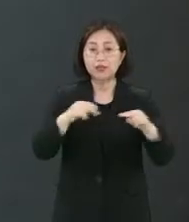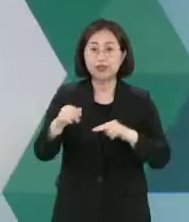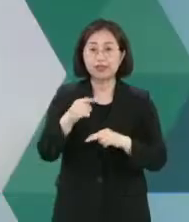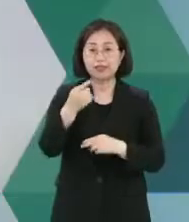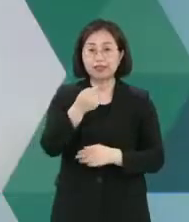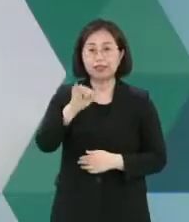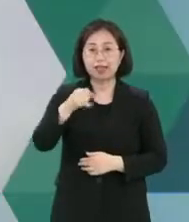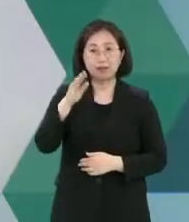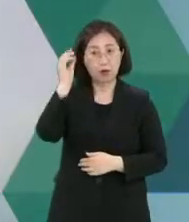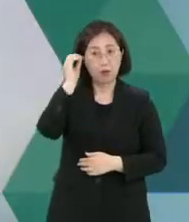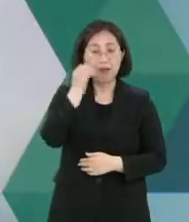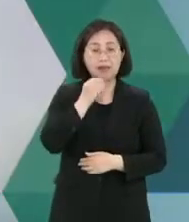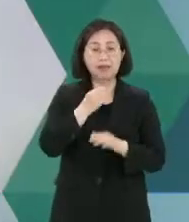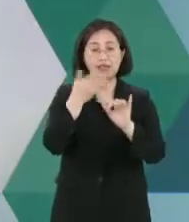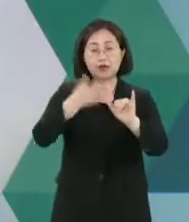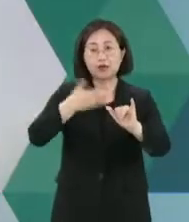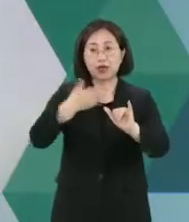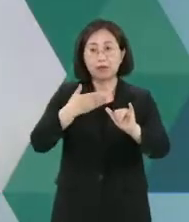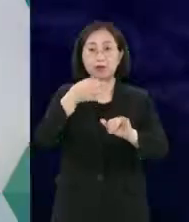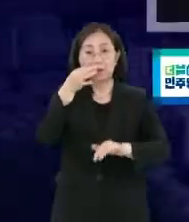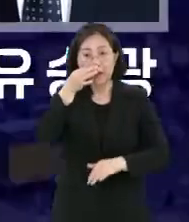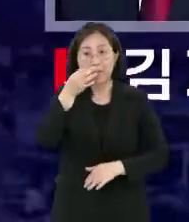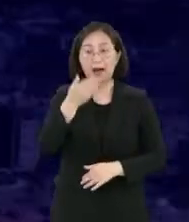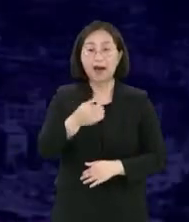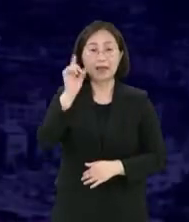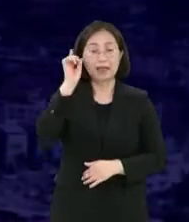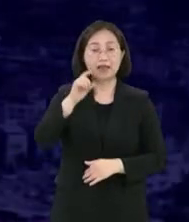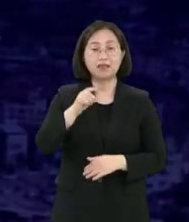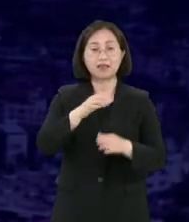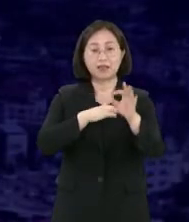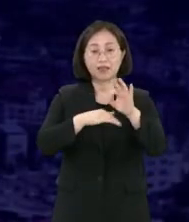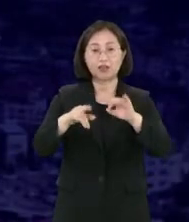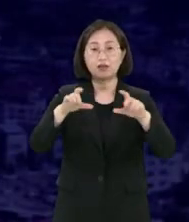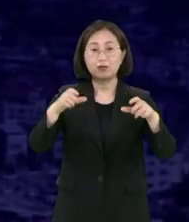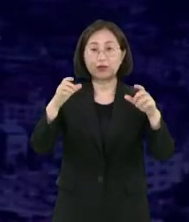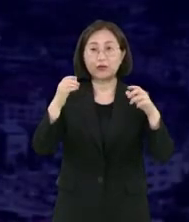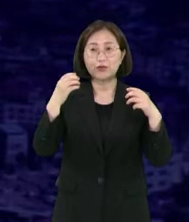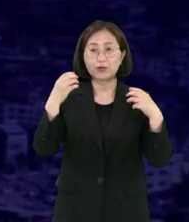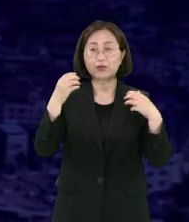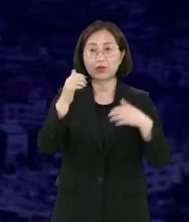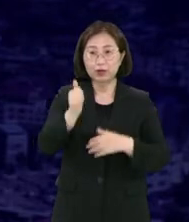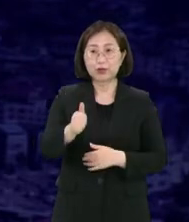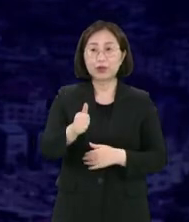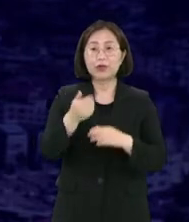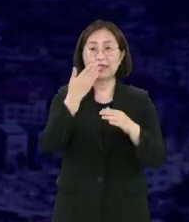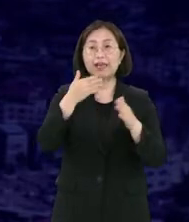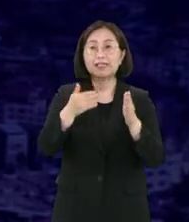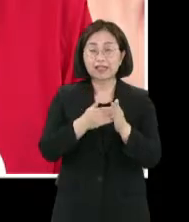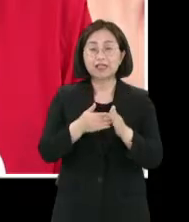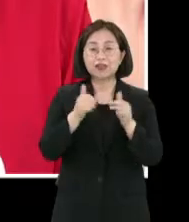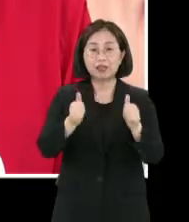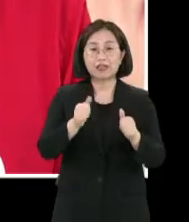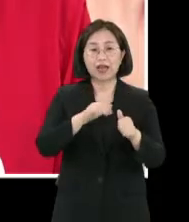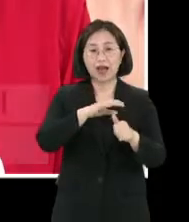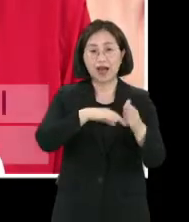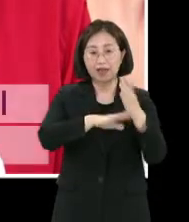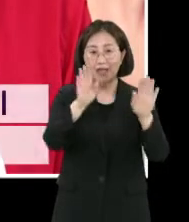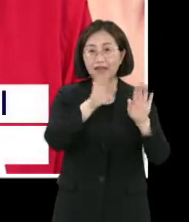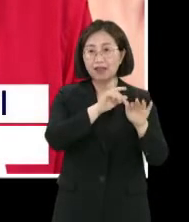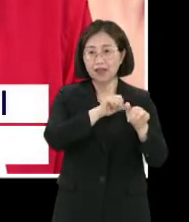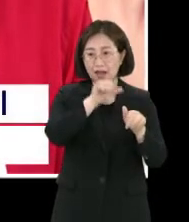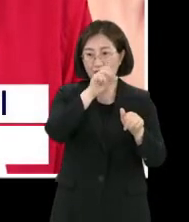홈페이지와 유튜브를 통해 다시 볼 수 있고 내일은 서천군수와 당진시장 토론회가 낮 12시 50분과